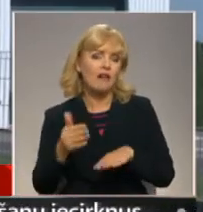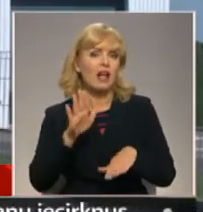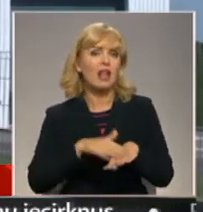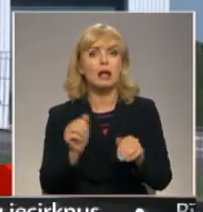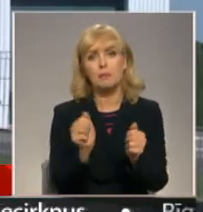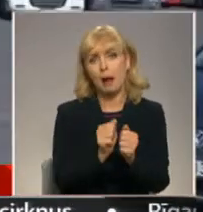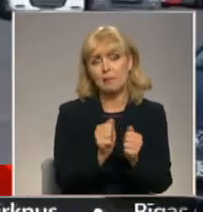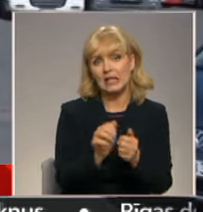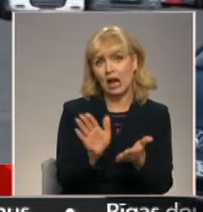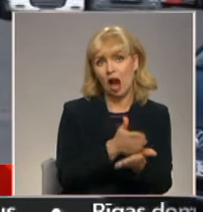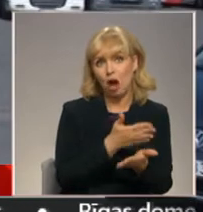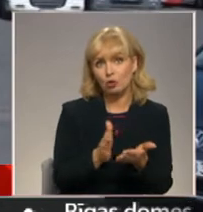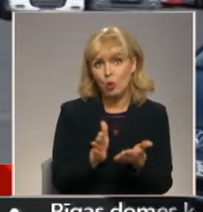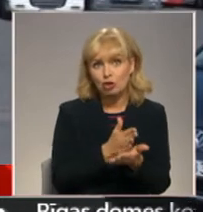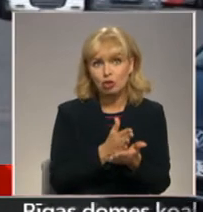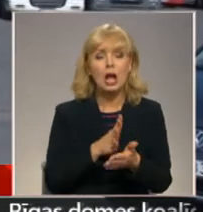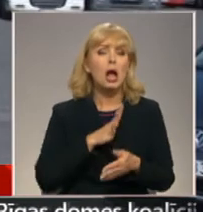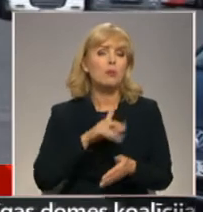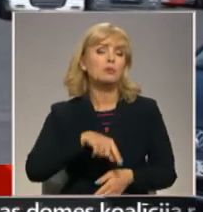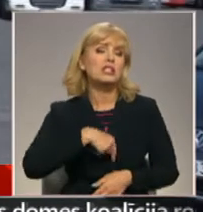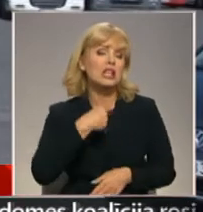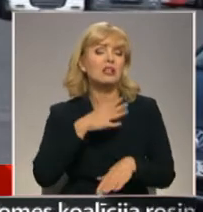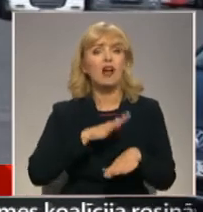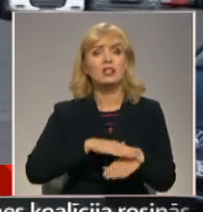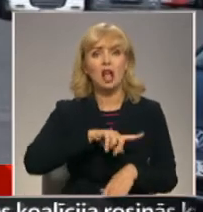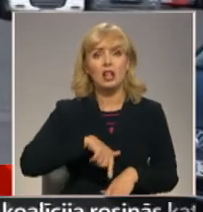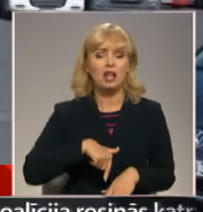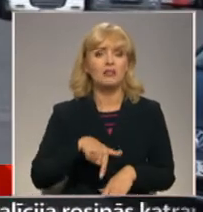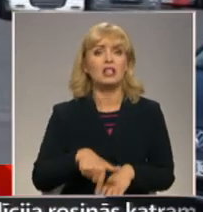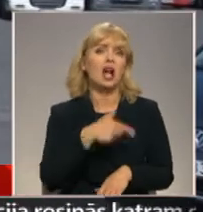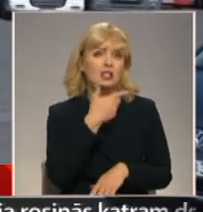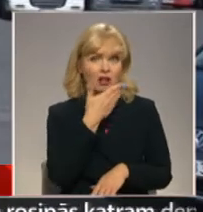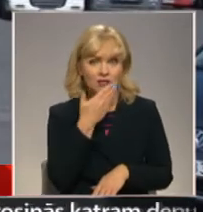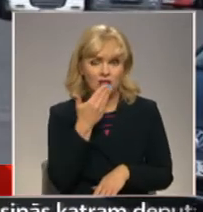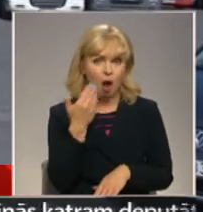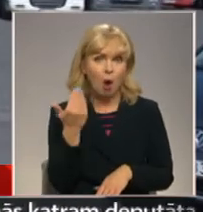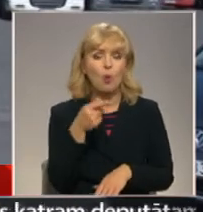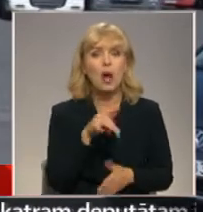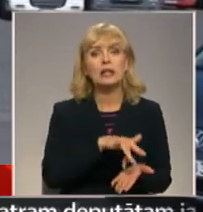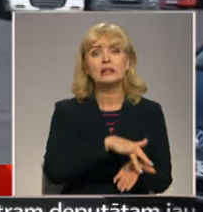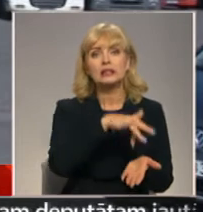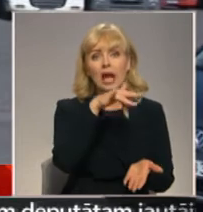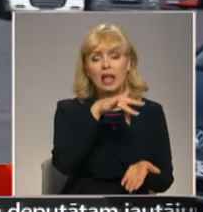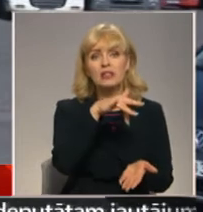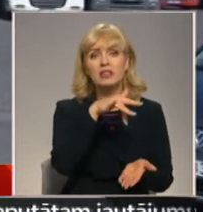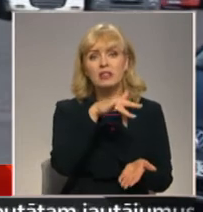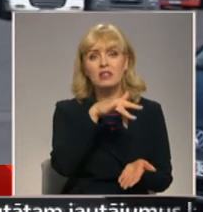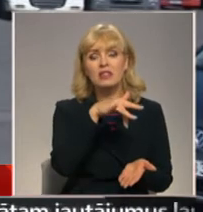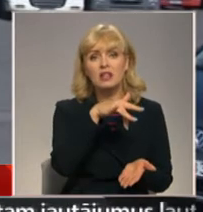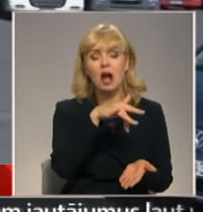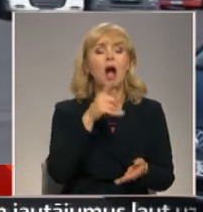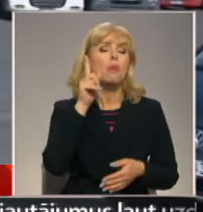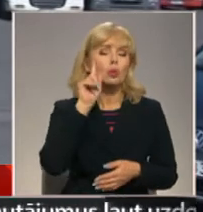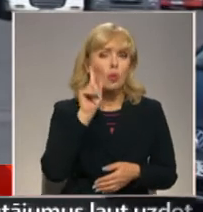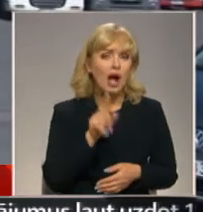rakstura jautājumi. Mums ilgoki ir par to, ka Latvijā tādas nav. Tāda centra nav. I, protams,